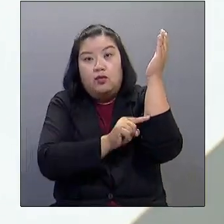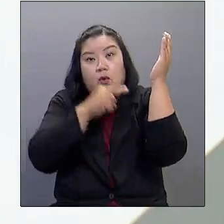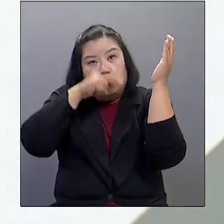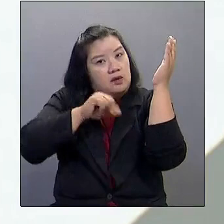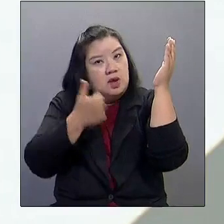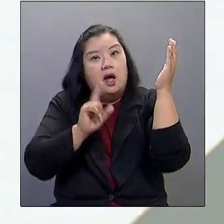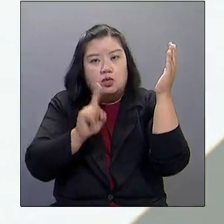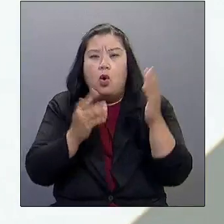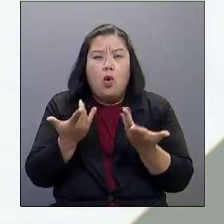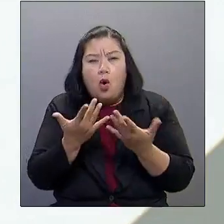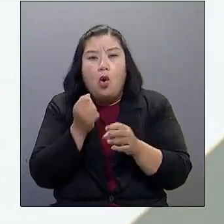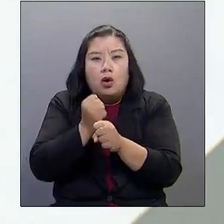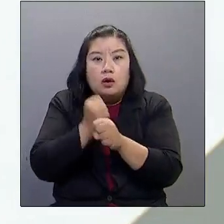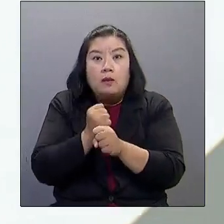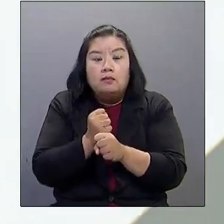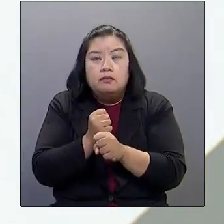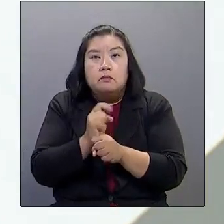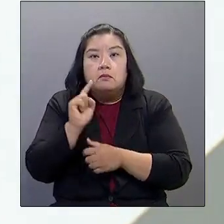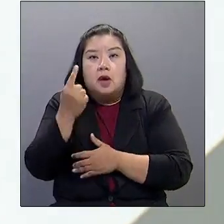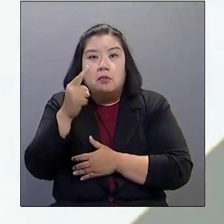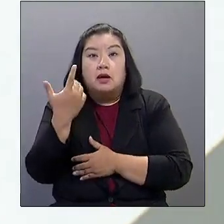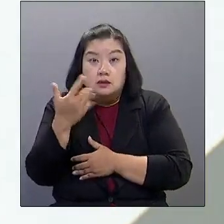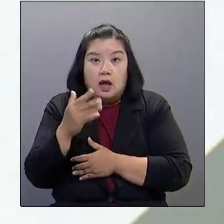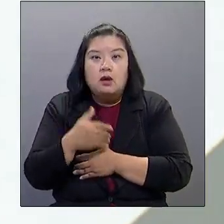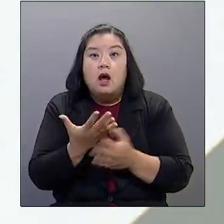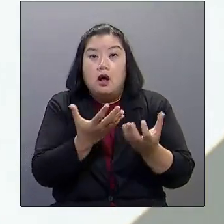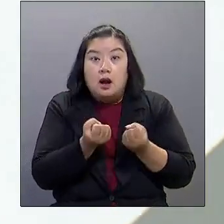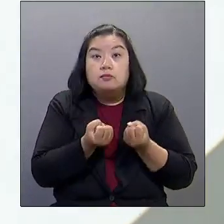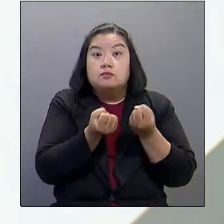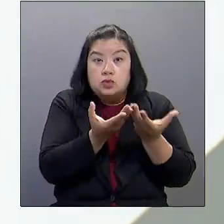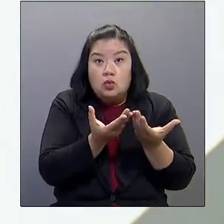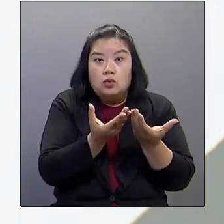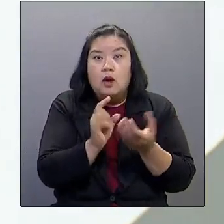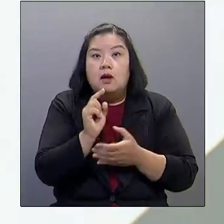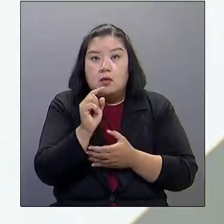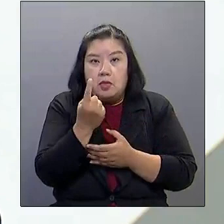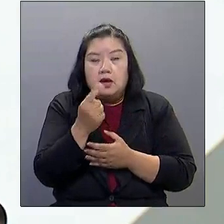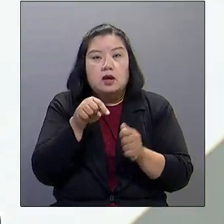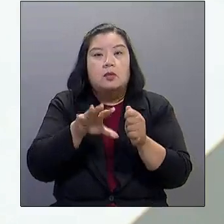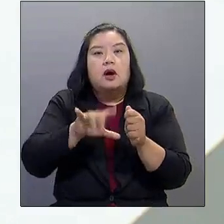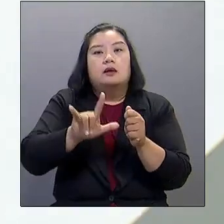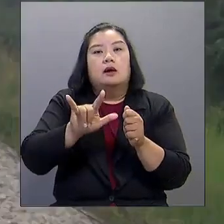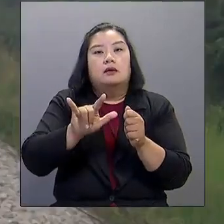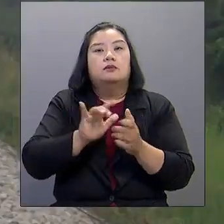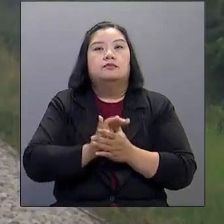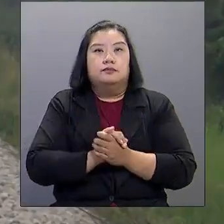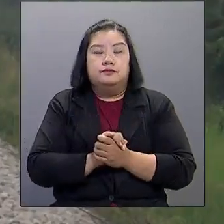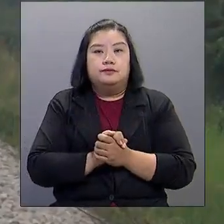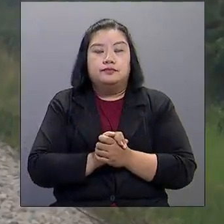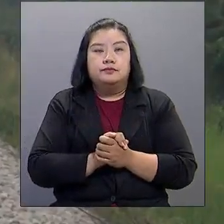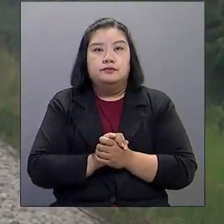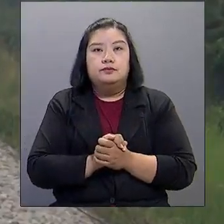แล้วเสร็จนะคะจะหยุดที่ประดังเบซาแล้วก็ขนย้ายผู้โดยสารมาด้วยวิธีอื่นในพื้นที่อำเภอหาดใหญ่แทนค่ะ